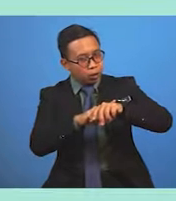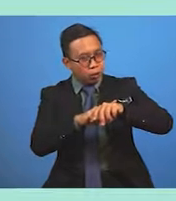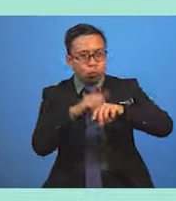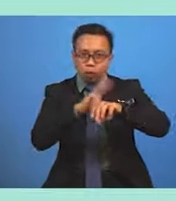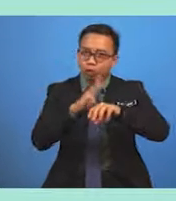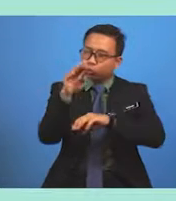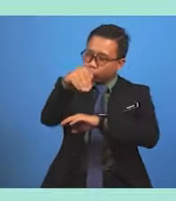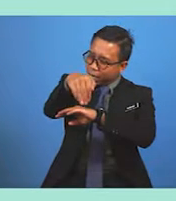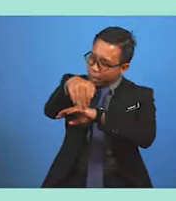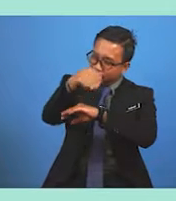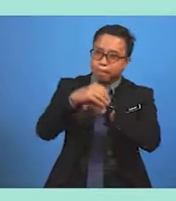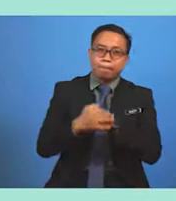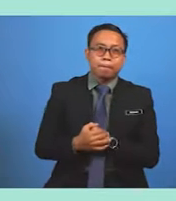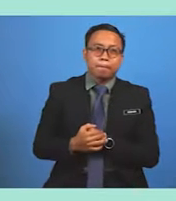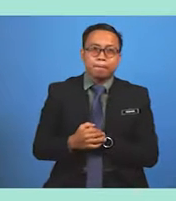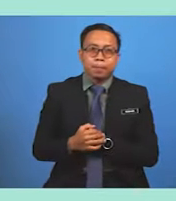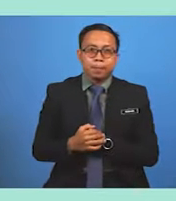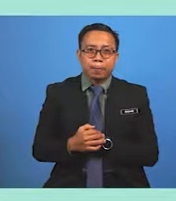malam.